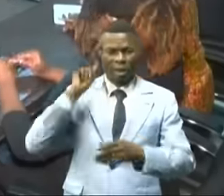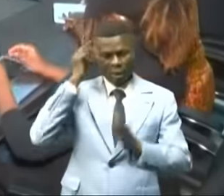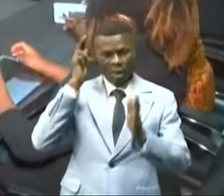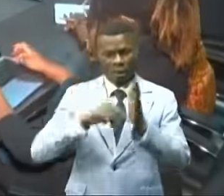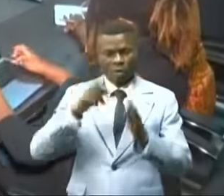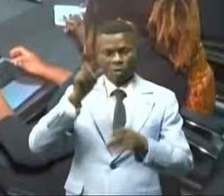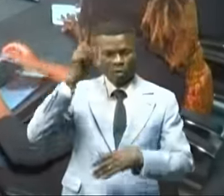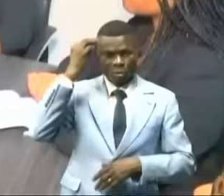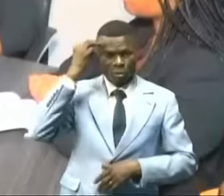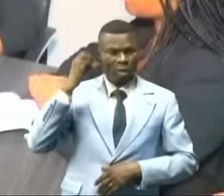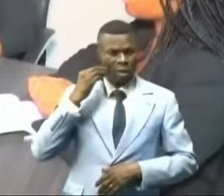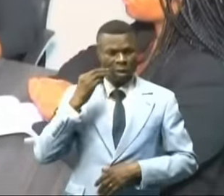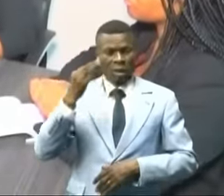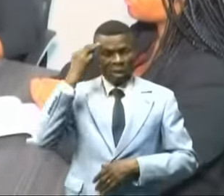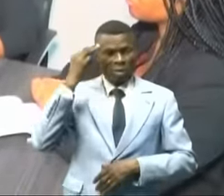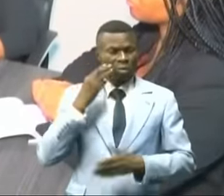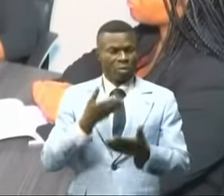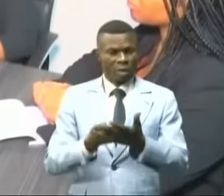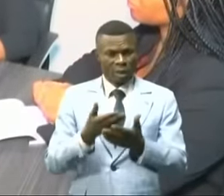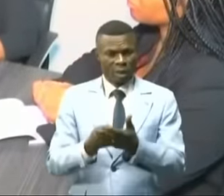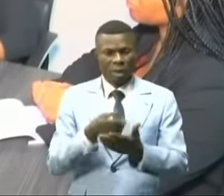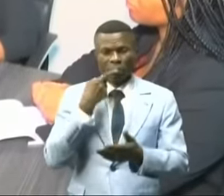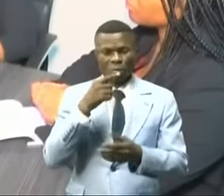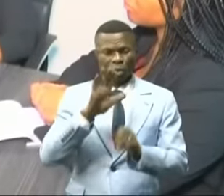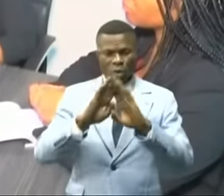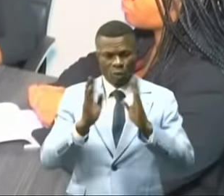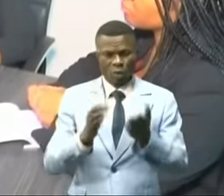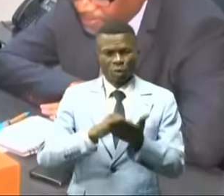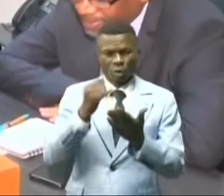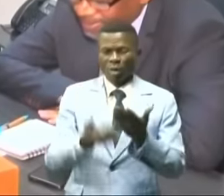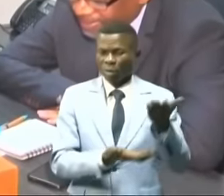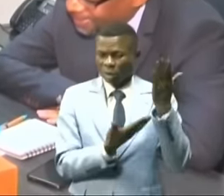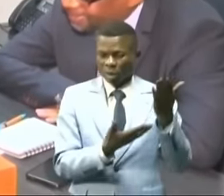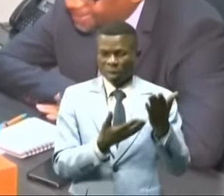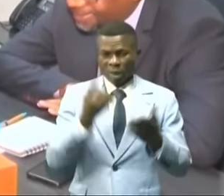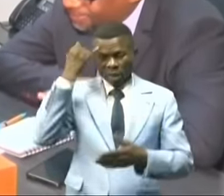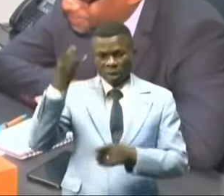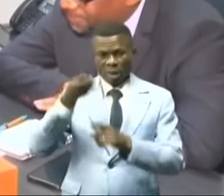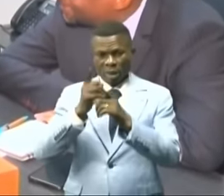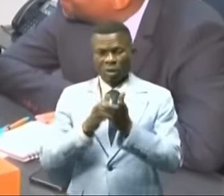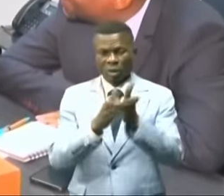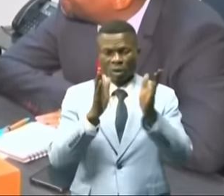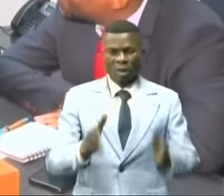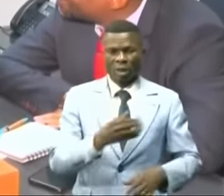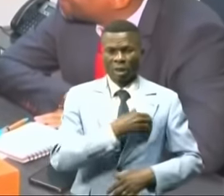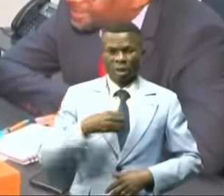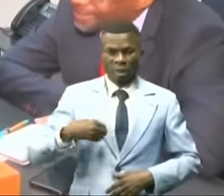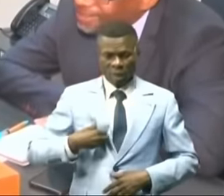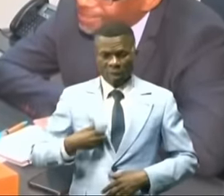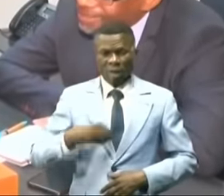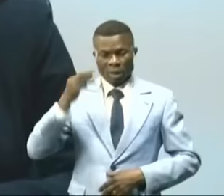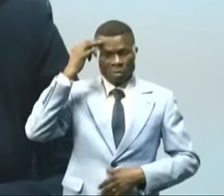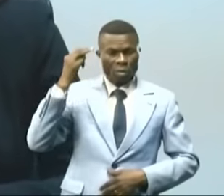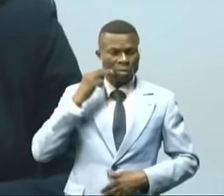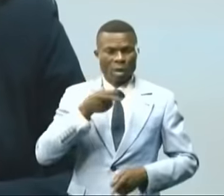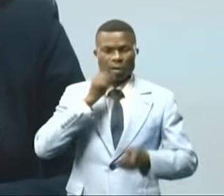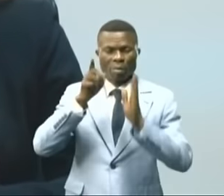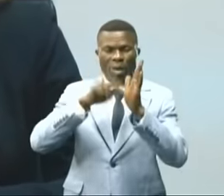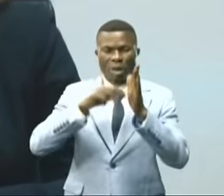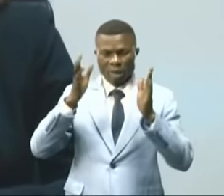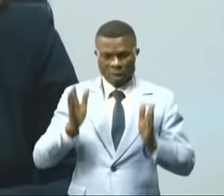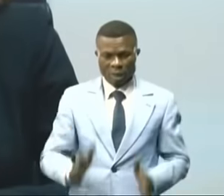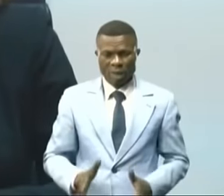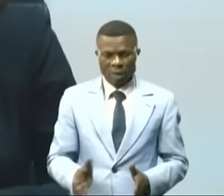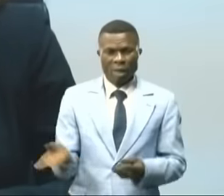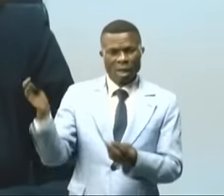souminois et se dit disposée à accompagner les projets pilotes initiés sous le leadership des femmes ministres et parlementaires. Une